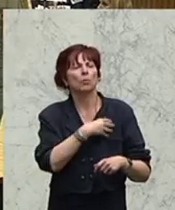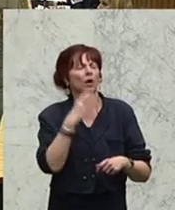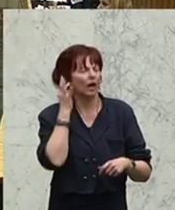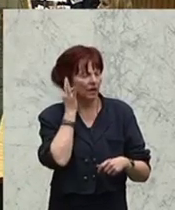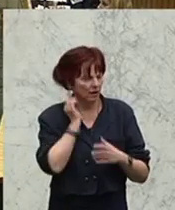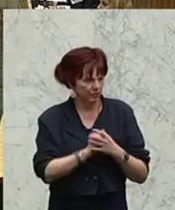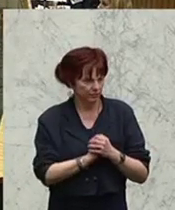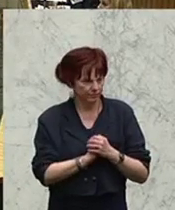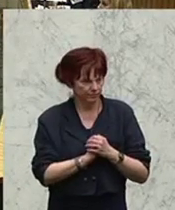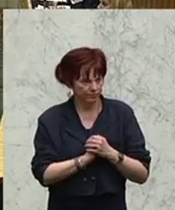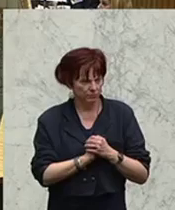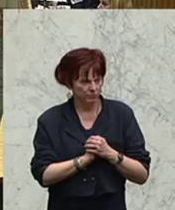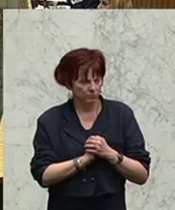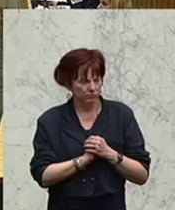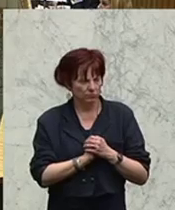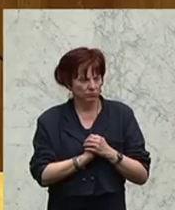Josef Czap,